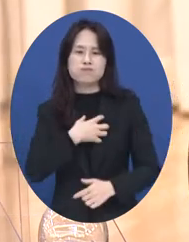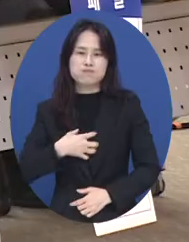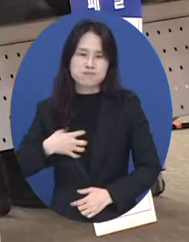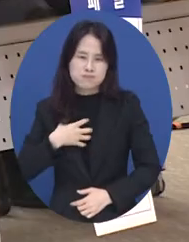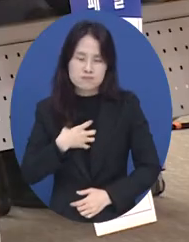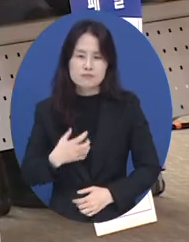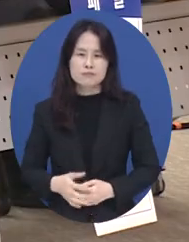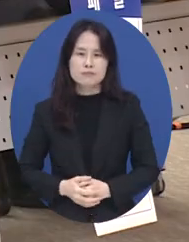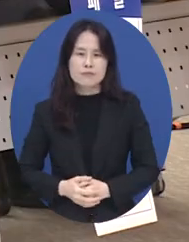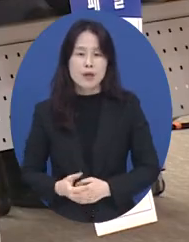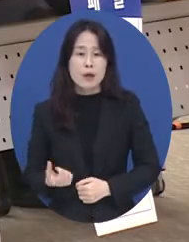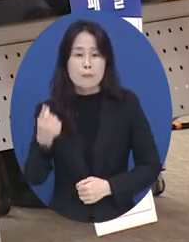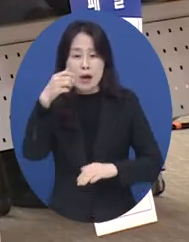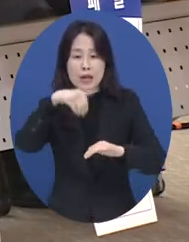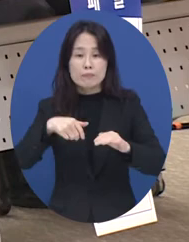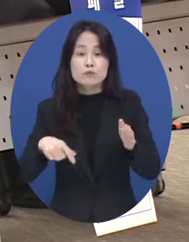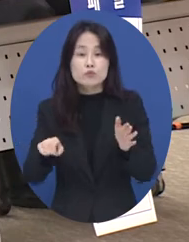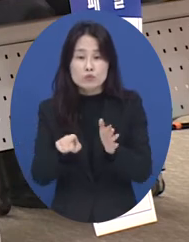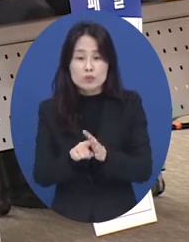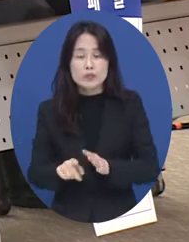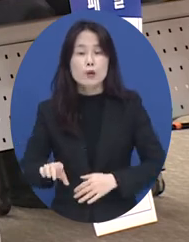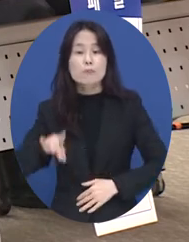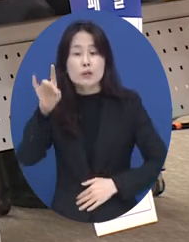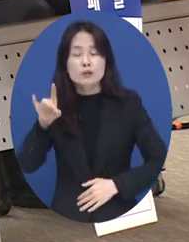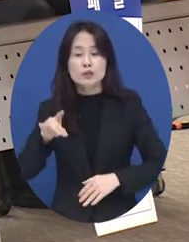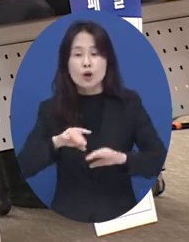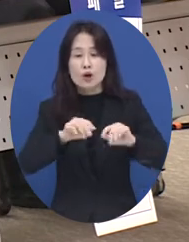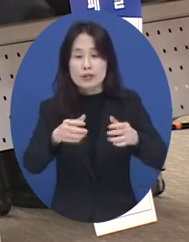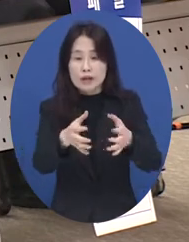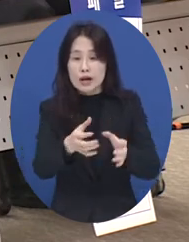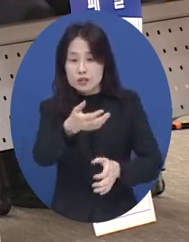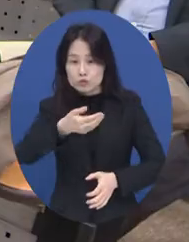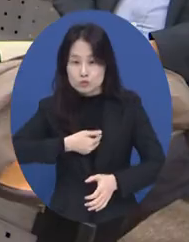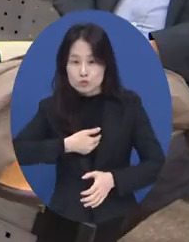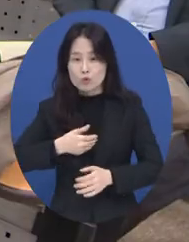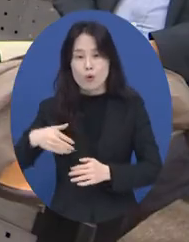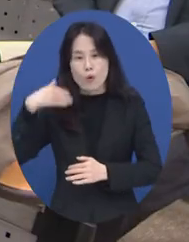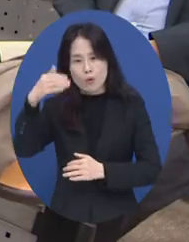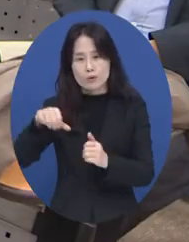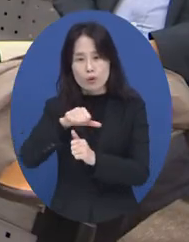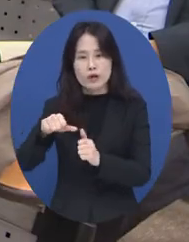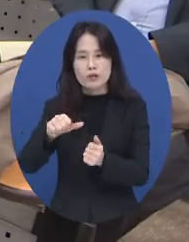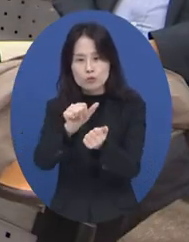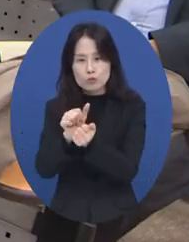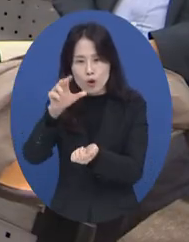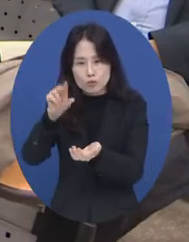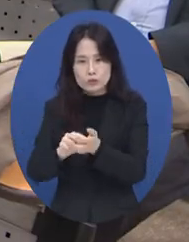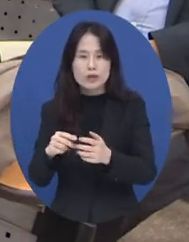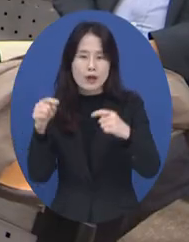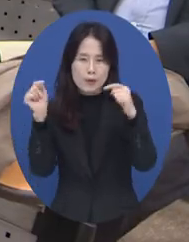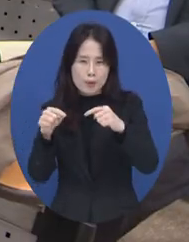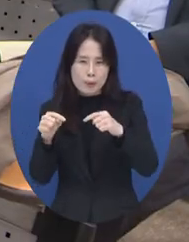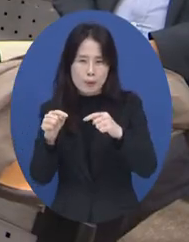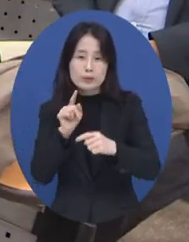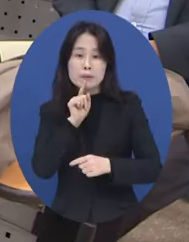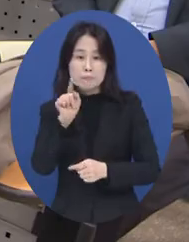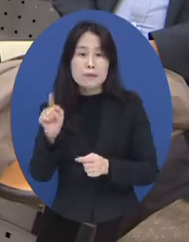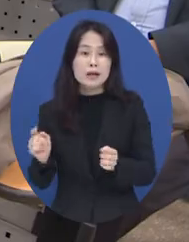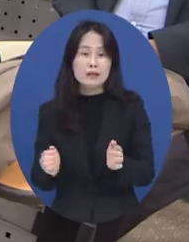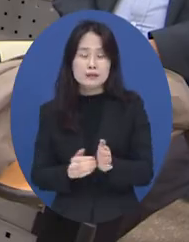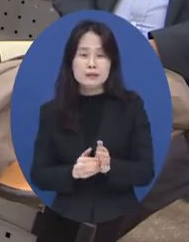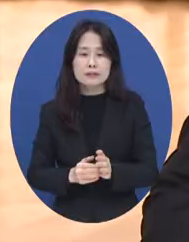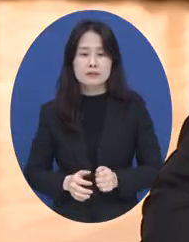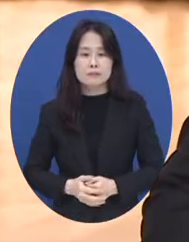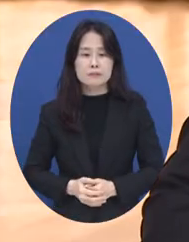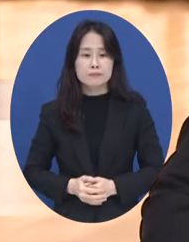돼요. 빠른 개발을 위해서는 먼저 기지를 반환하고 추후 환경오염 문제를 협의해야 한다는 주장도